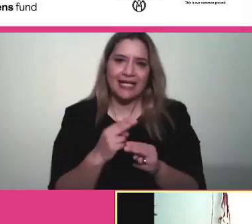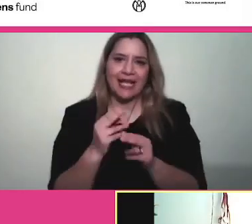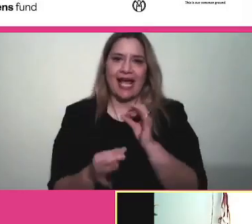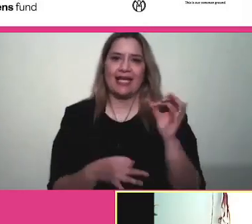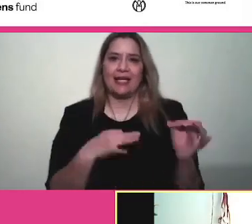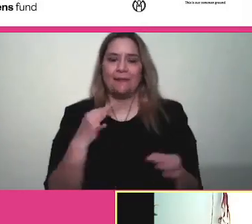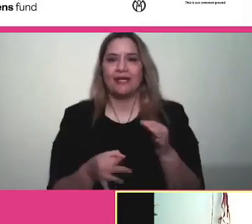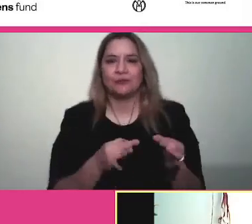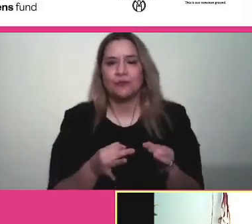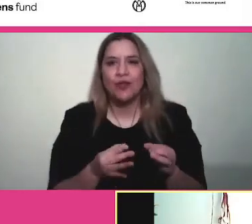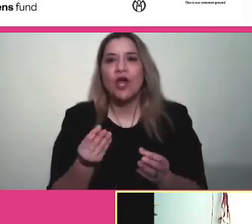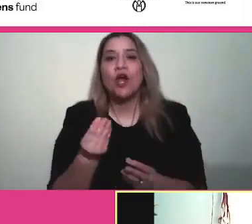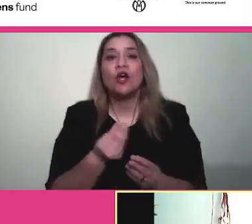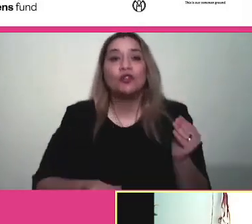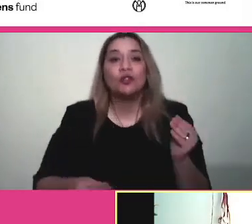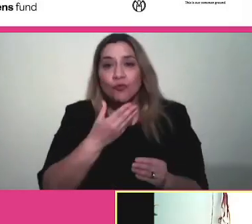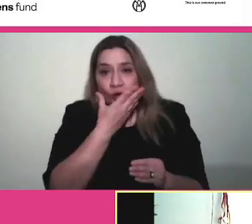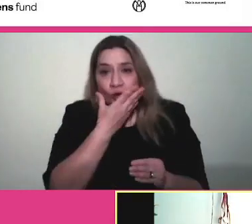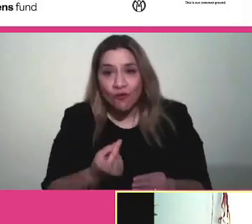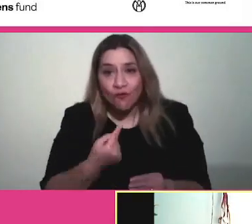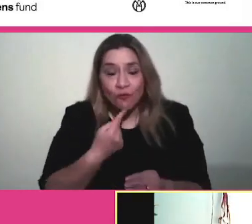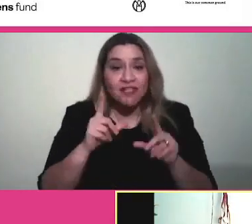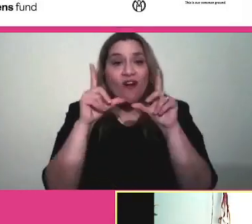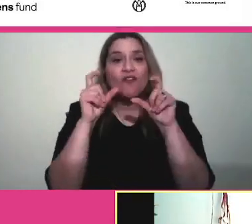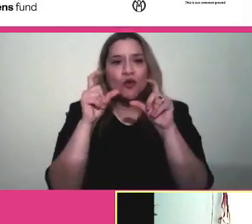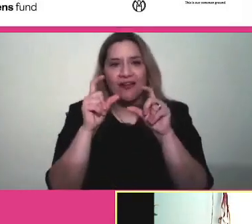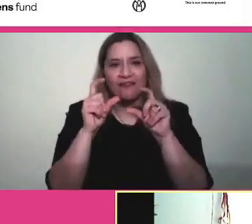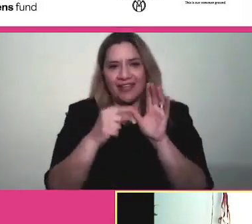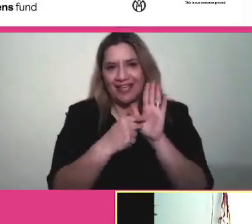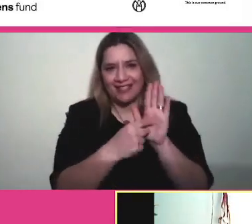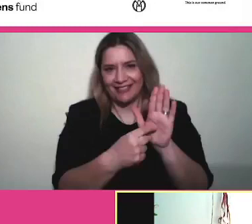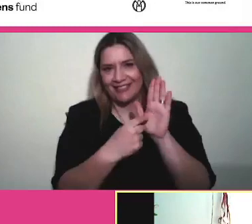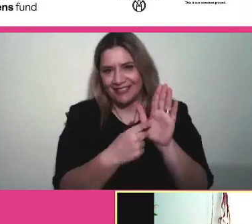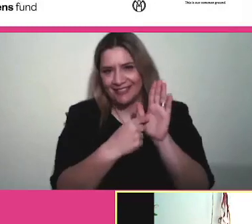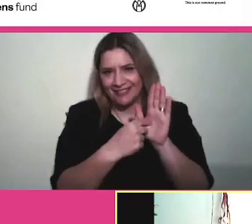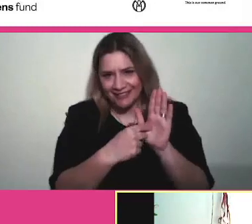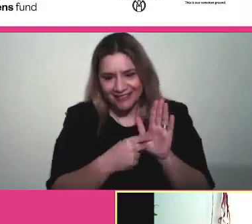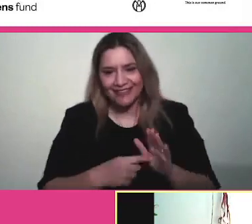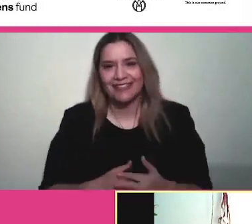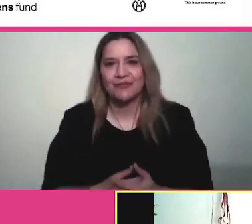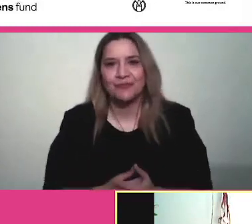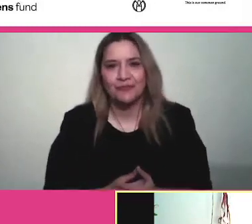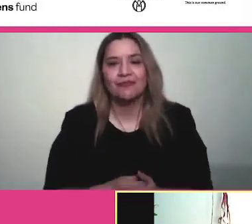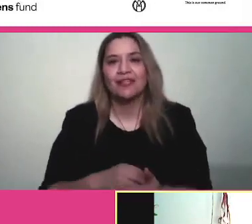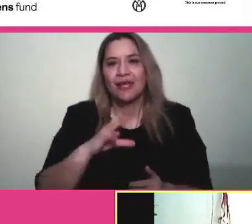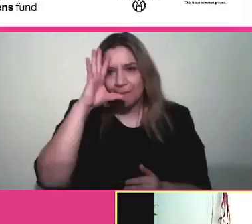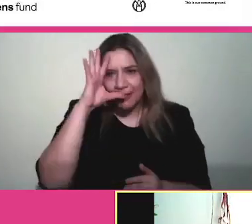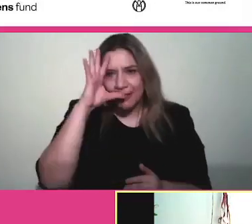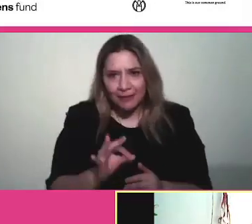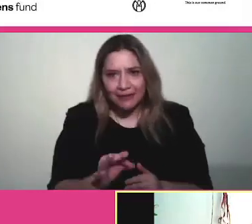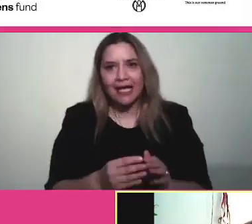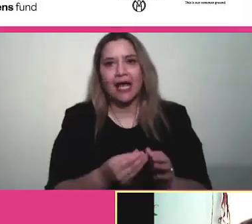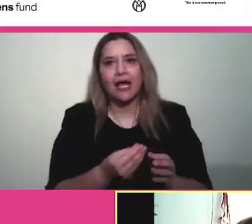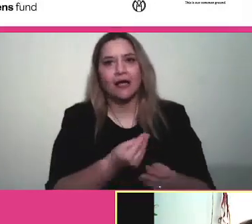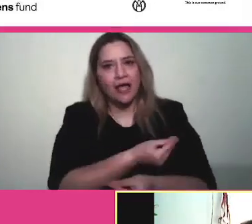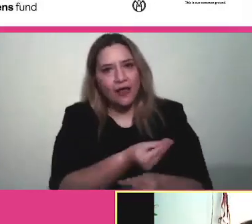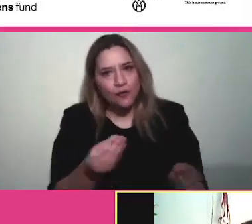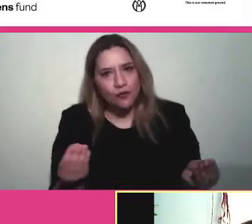θεωρώ το πιο όμορφο κομμάτι ήταν και οι φωτογραφίες που είχαμε, το φωτογραφικό υλικό, γιατί πραγματικά μας έδωσε